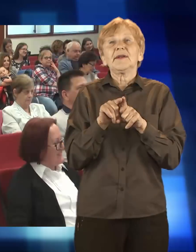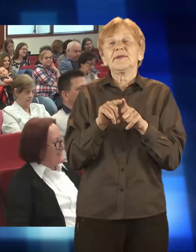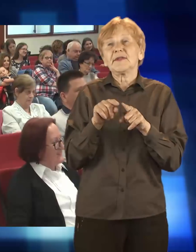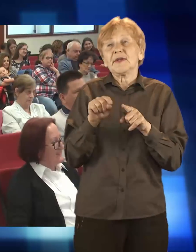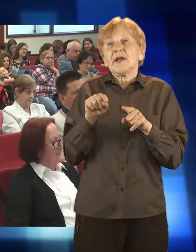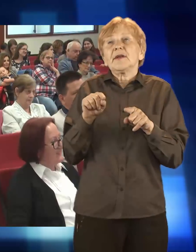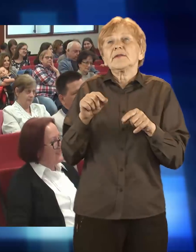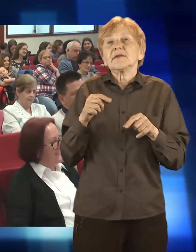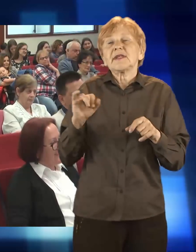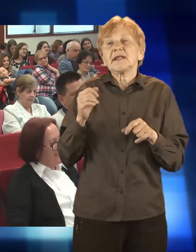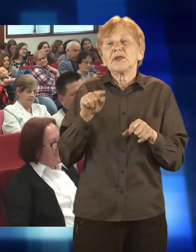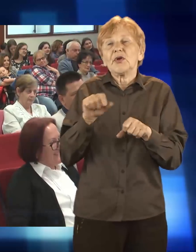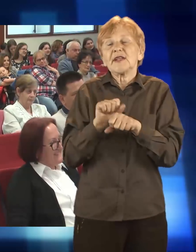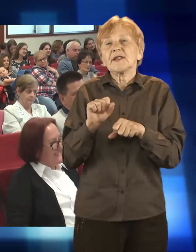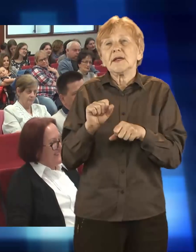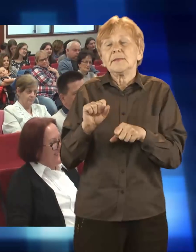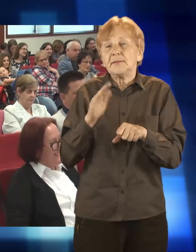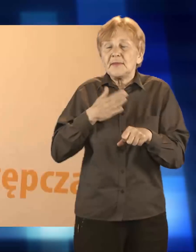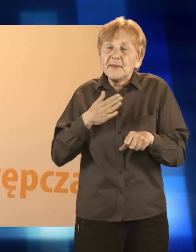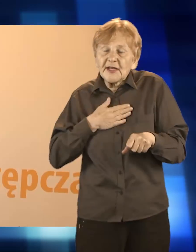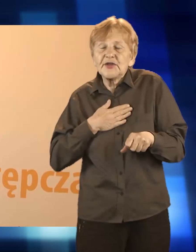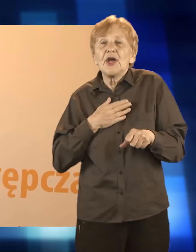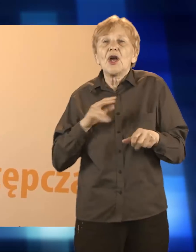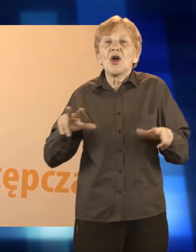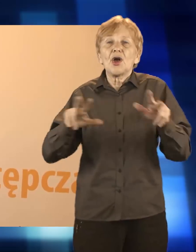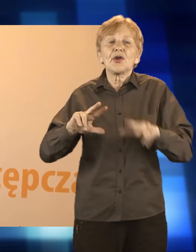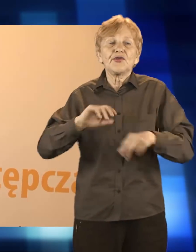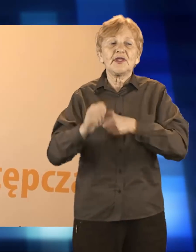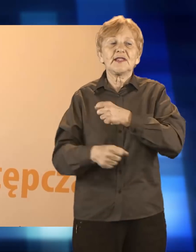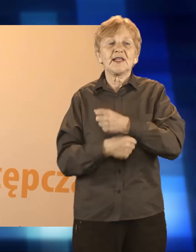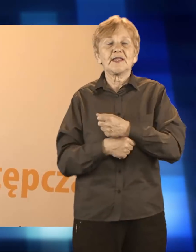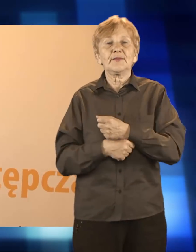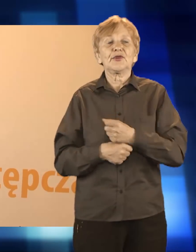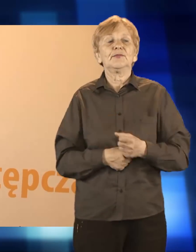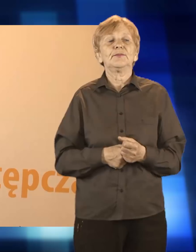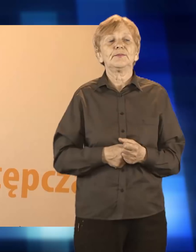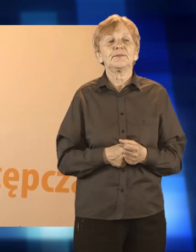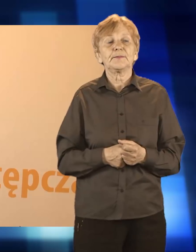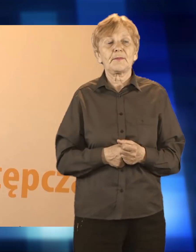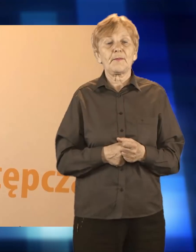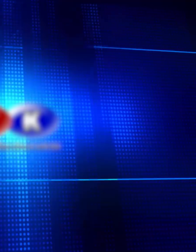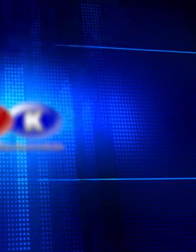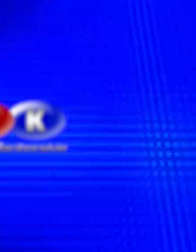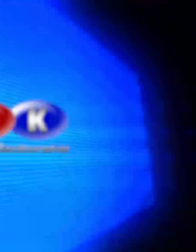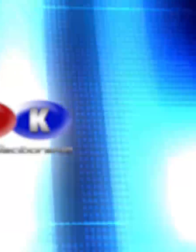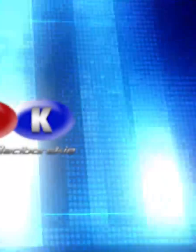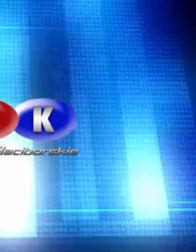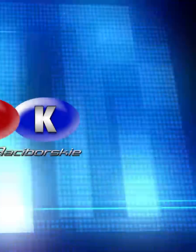zastępczą. Więcej informacji na temat pieczy zastępczej można uzyskać w Powiatowym Centrum Pomocy Rodzinie w Raciborzu.